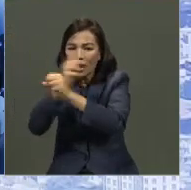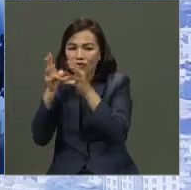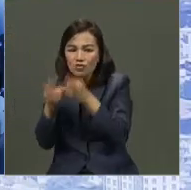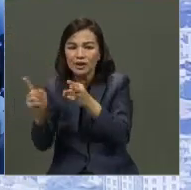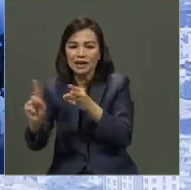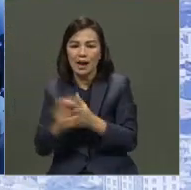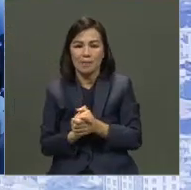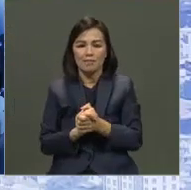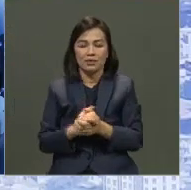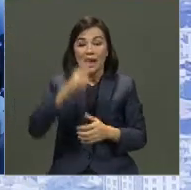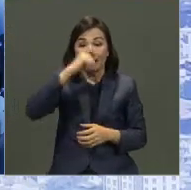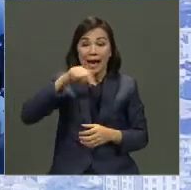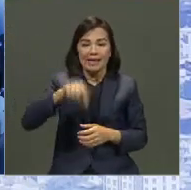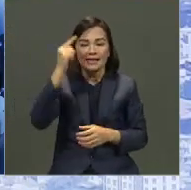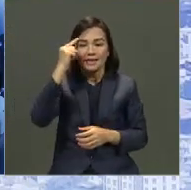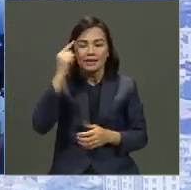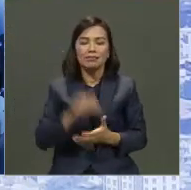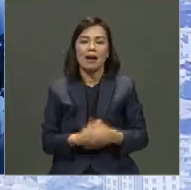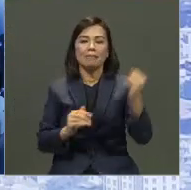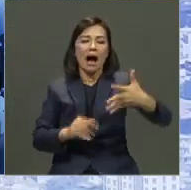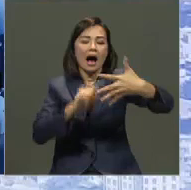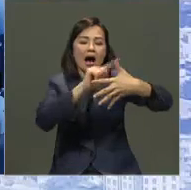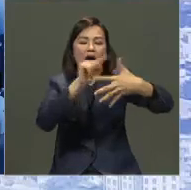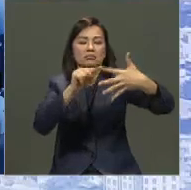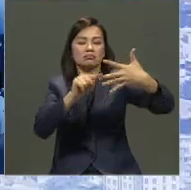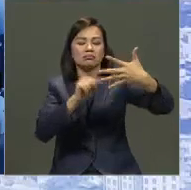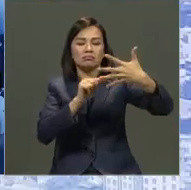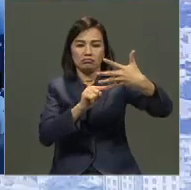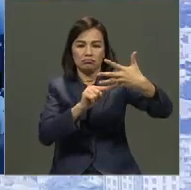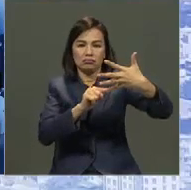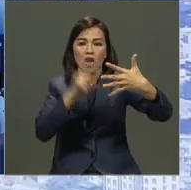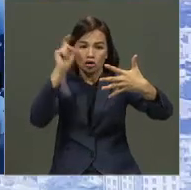วันนี้ให้มันผ่านไปเฉยๆสมาคมชมรมต้องมาดูกันครับพาดใหญ่ของท่านจะตรวจสอบอะไรกันเองอย่างไรเหมือนอย่างสมาคมของกลุ่มพวกที่กล้องถ่ายหนังก็มีสมาคมสมาพันธ์ภาพยนตร์กับกลุ่มรวมกันอย่างดีแล้วก็มีการตรวจสอบนะครับมีการเข้าไปให้คำแนะนำมีอาจจะมีทีมที่จะเข้าไปตรวจสอบเป็นอย่างดีท่านก็ทำได้ถ้าเป็นเรื่องของนวดท่านก็ต้องมีกลุ่มที่จะต้องคิดภาพใหญ่ของท่านคิดให้ละเอียดกว่ารัฐคิดมาตรการหลักของเราคิดแค่5ข้อท่านอาจจะเป็น 10ข้อเท่านั้นจะเป็นร้อยข้อเพื่อจะดูแลคนของท่านท่านละเอียดกว่าเราแล้วมีข้อเสนอที่จะมาบอกกับทางคณะกรรมการในสปกว่ามั่นใจว่าถ้าเปิดตรงนี้แล้วแล้วไม่ทำให้เกิดการแพร่กระจายเชื้อจักธุรกิจของท่านแน่นอนน